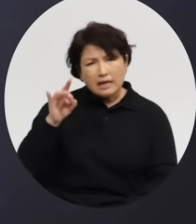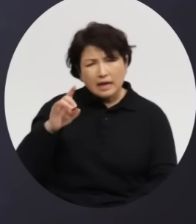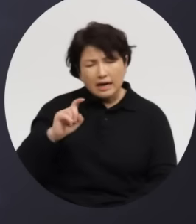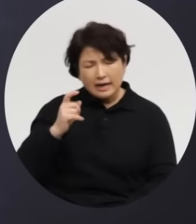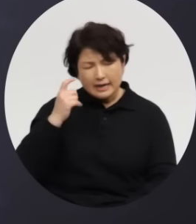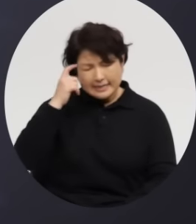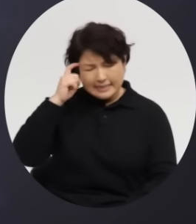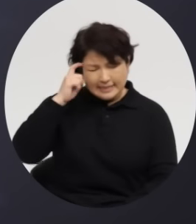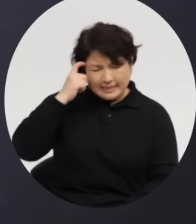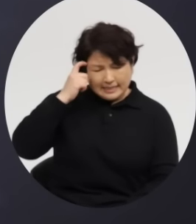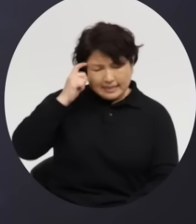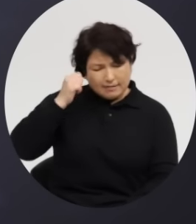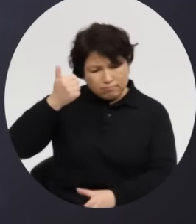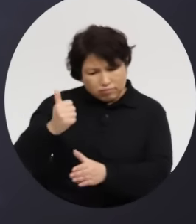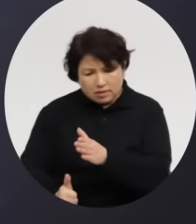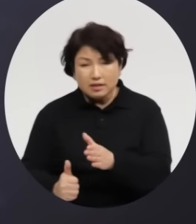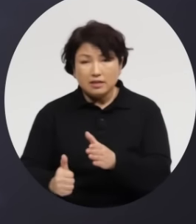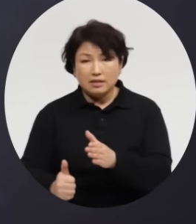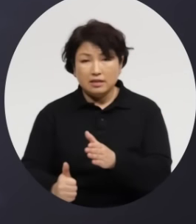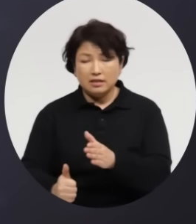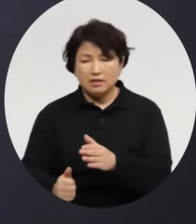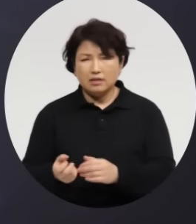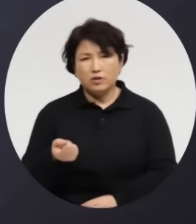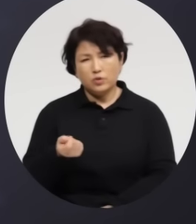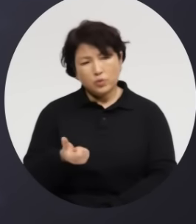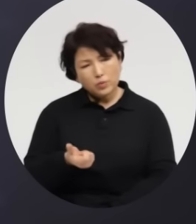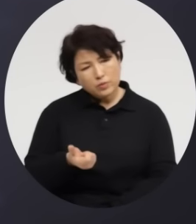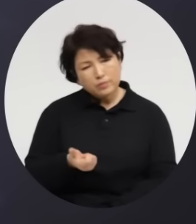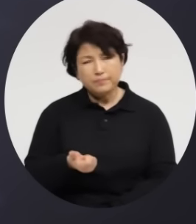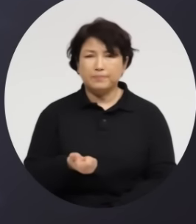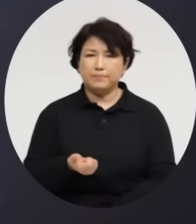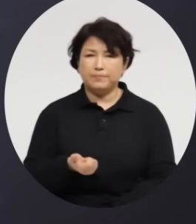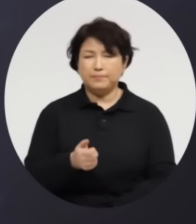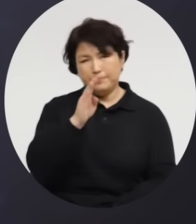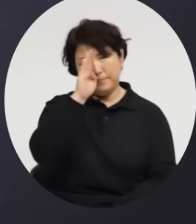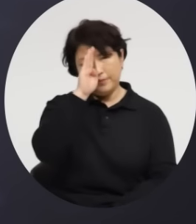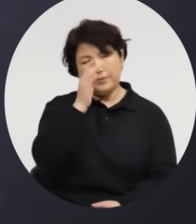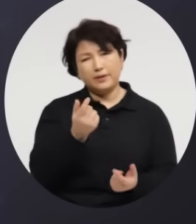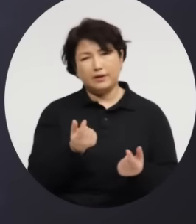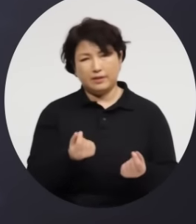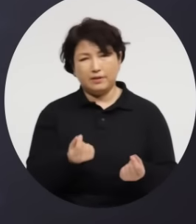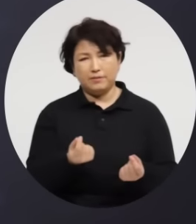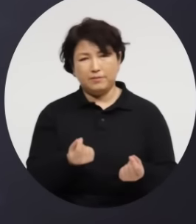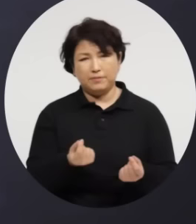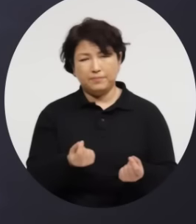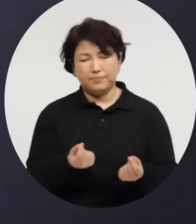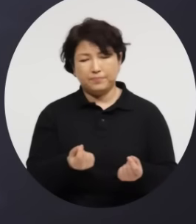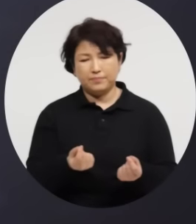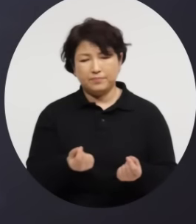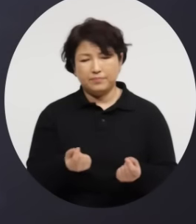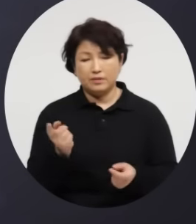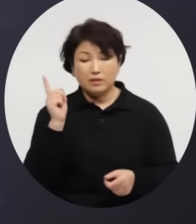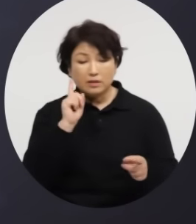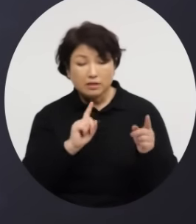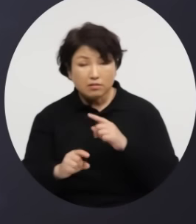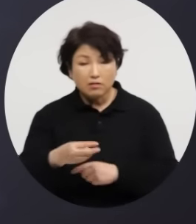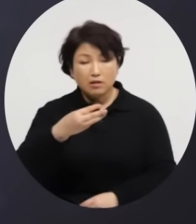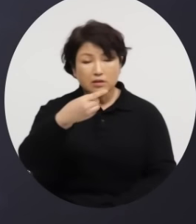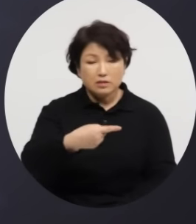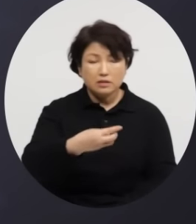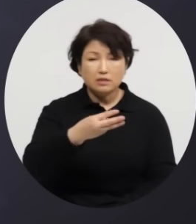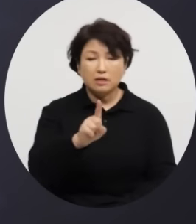헤어난다. 그러면 그거는 약간 질환에 들어갑니다. 트라우마는 이렇게 정신적인